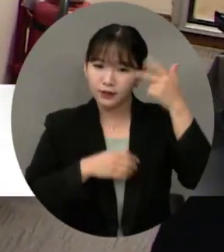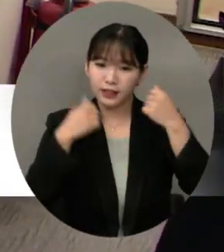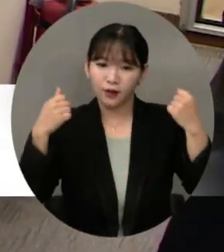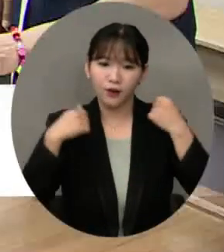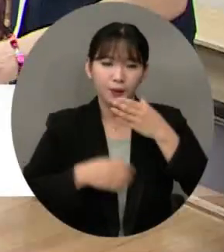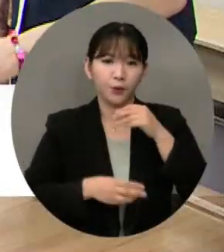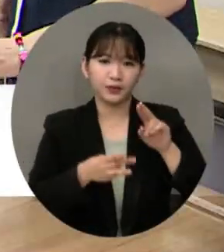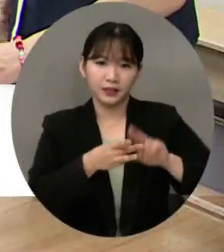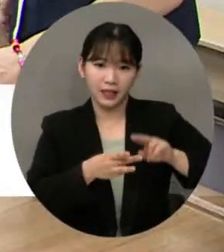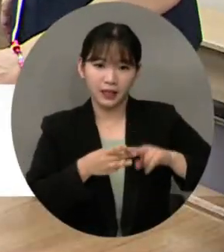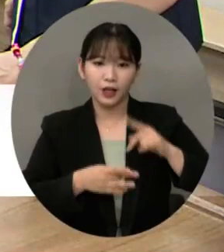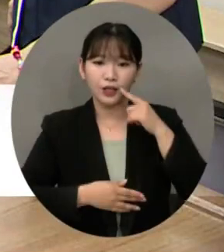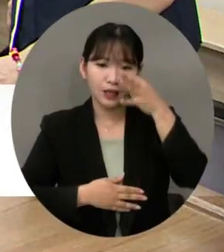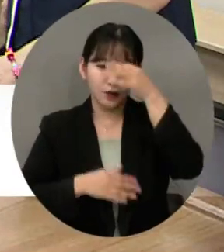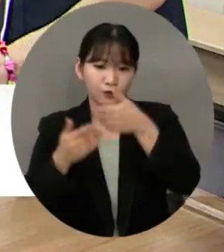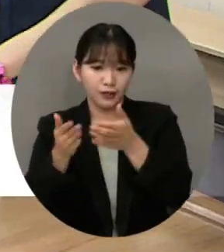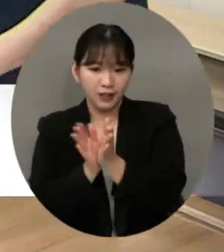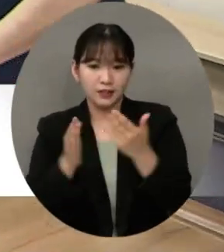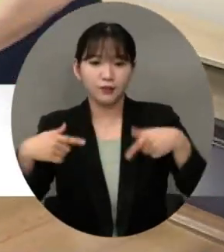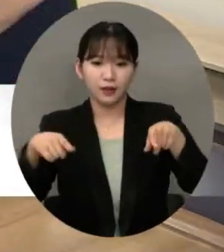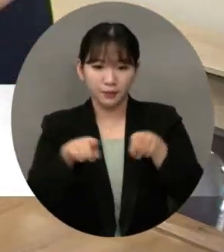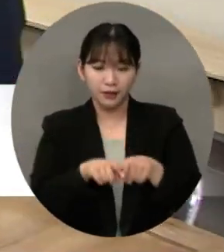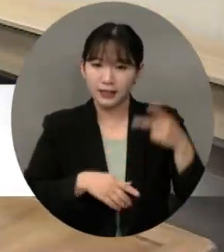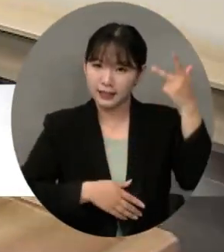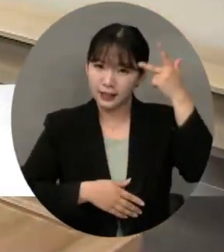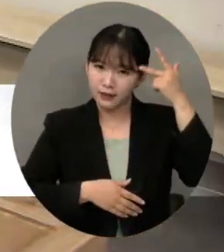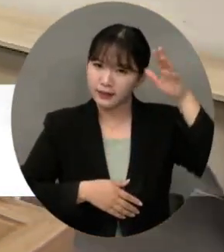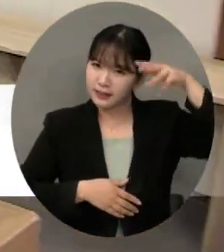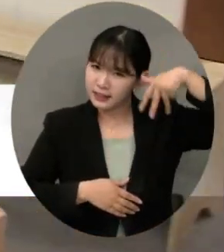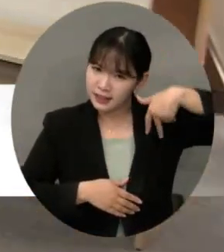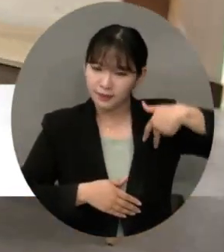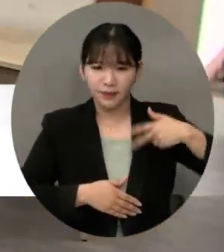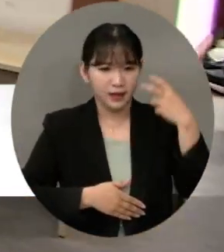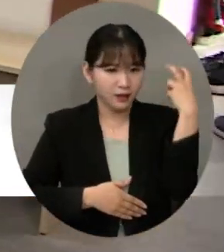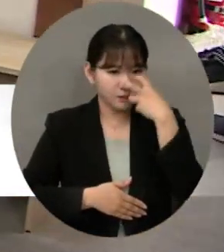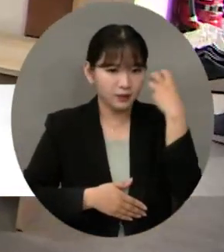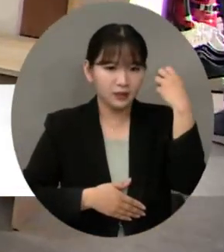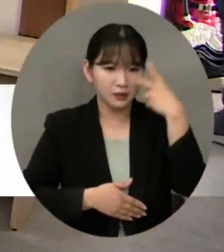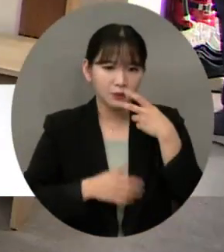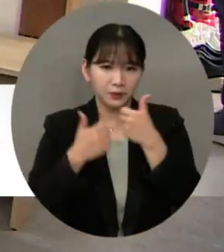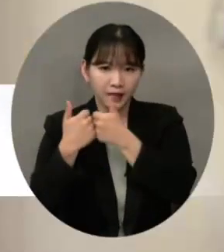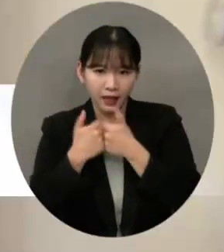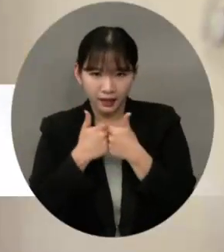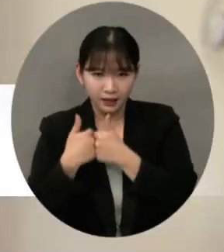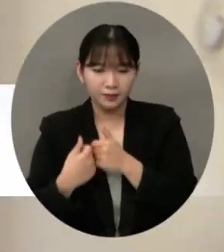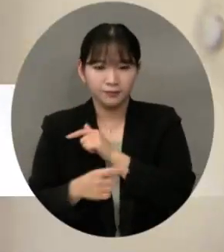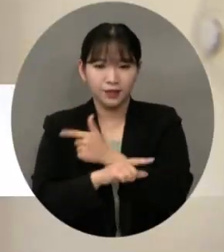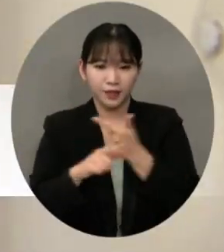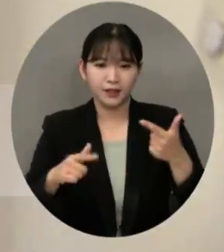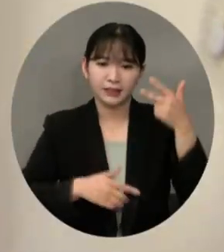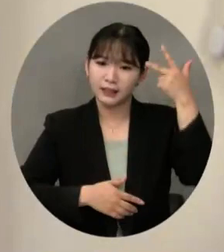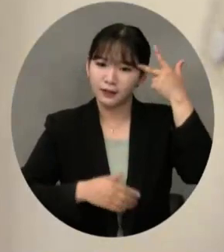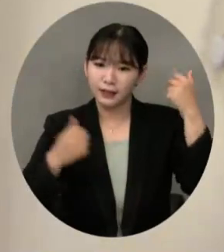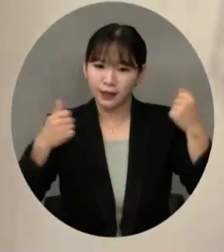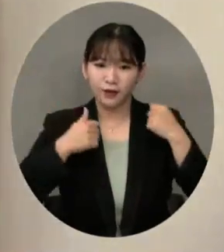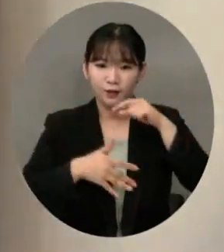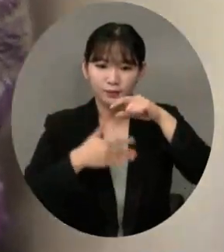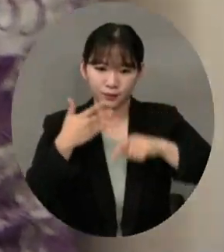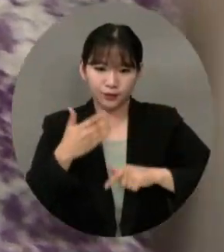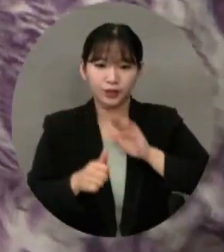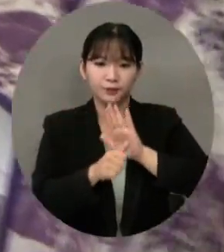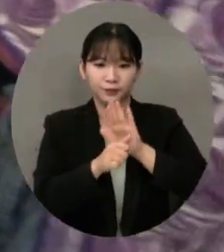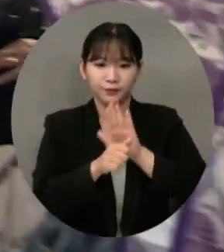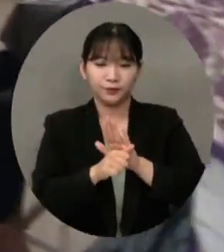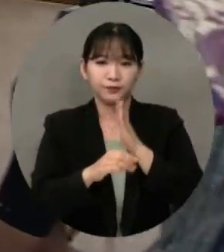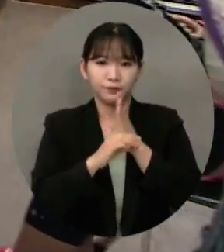복지센터 예술 단체 등과 함께 정신 치매 선별 검사 상담 등 다양한 정신 건강 프로그램을